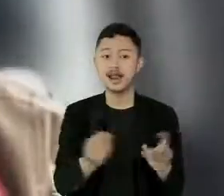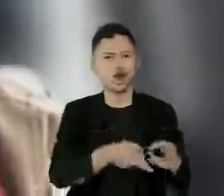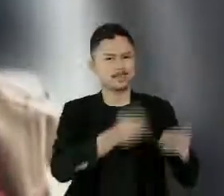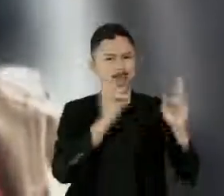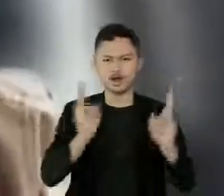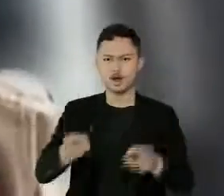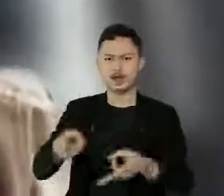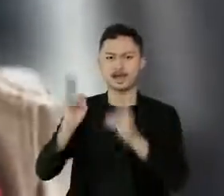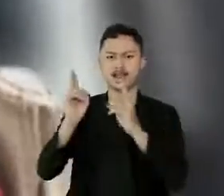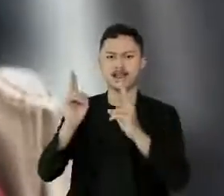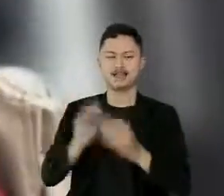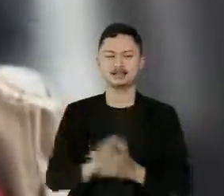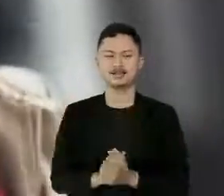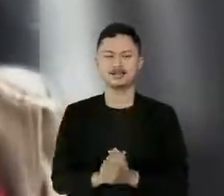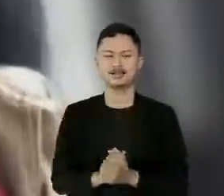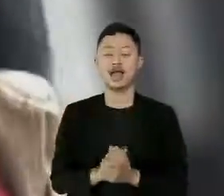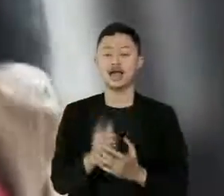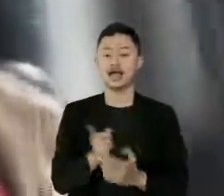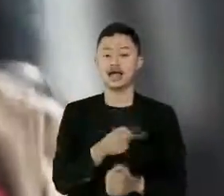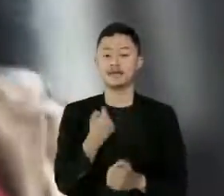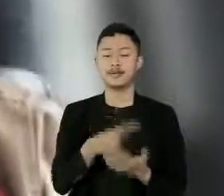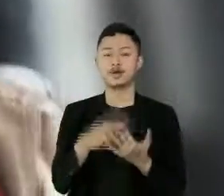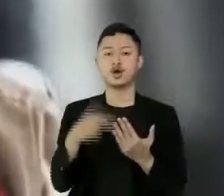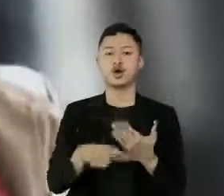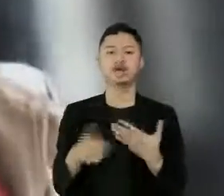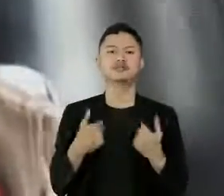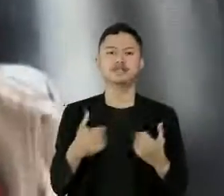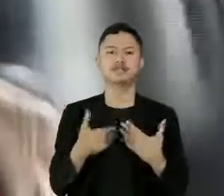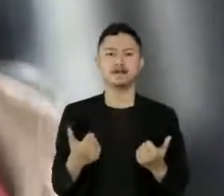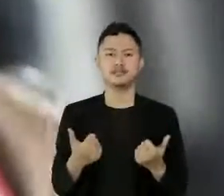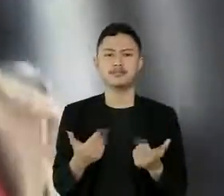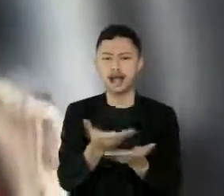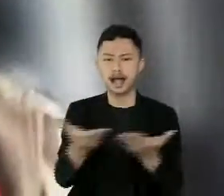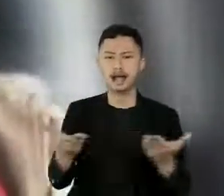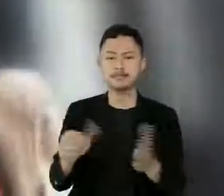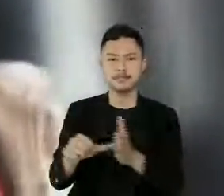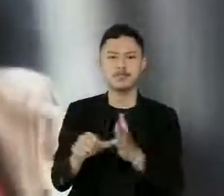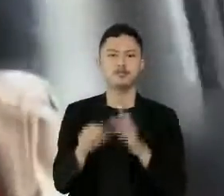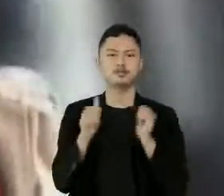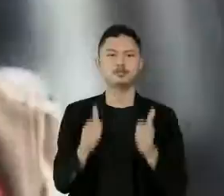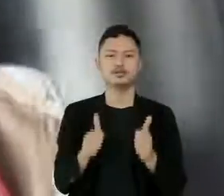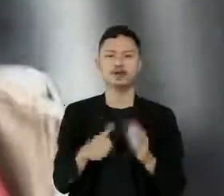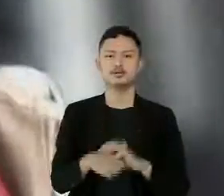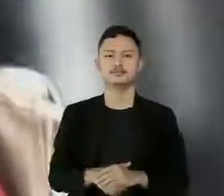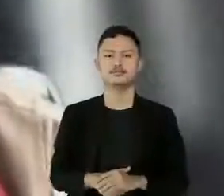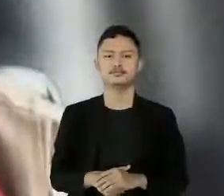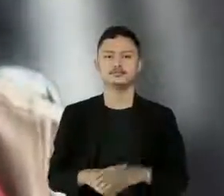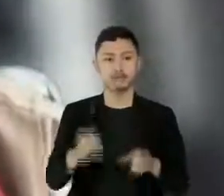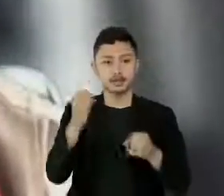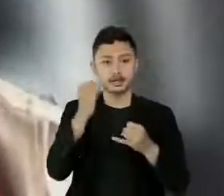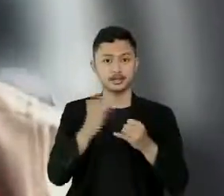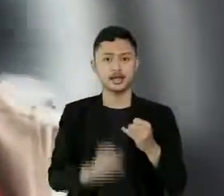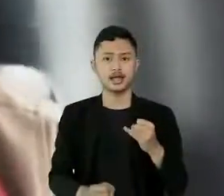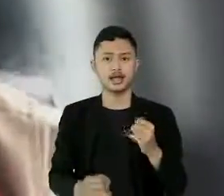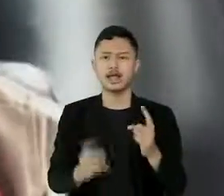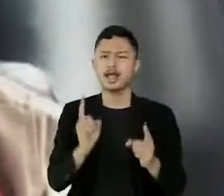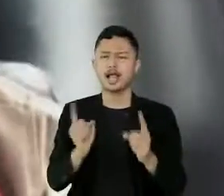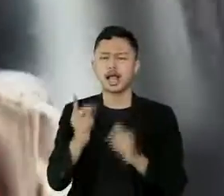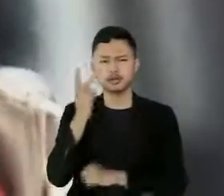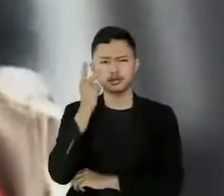hotel-hotel sehingga program yang kami siapkan ini bisa terserap dengan baik. Dan terakhir, kalau kita